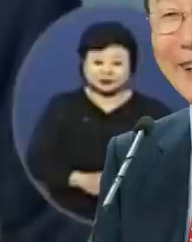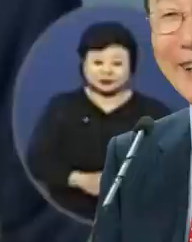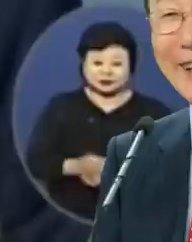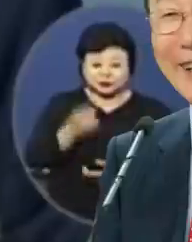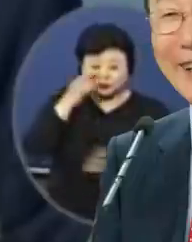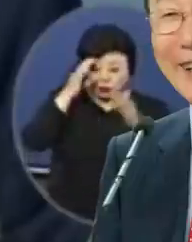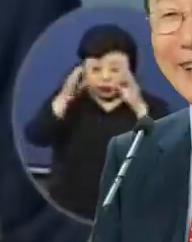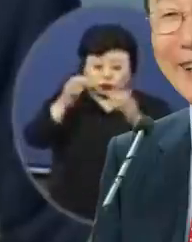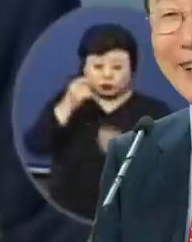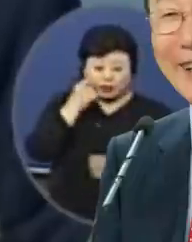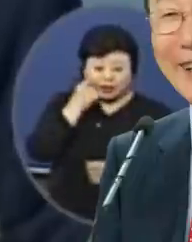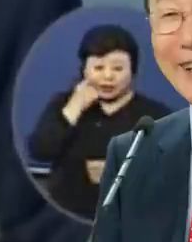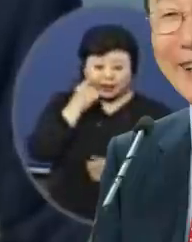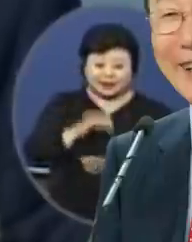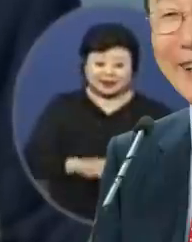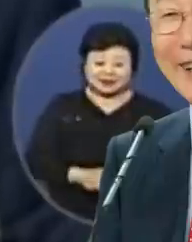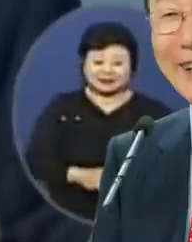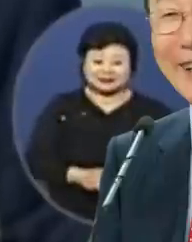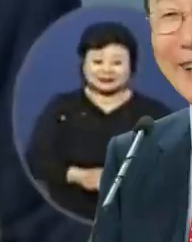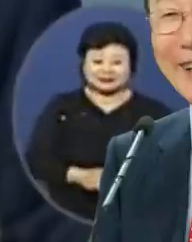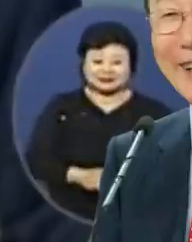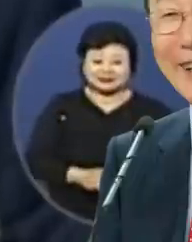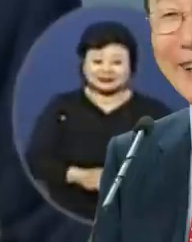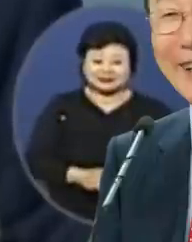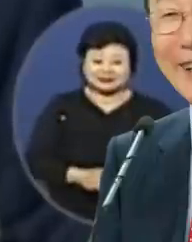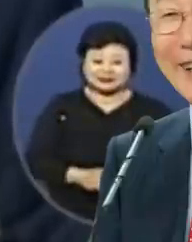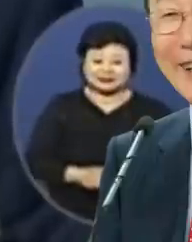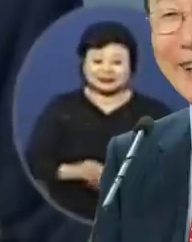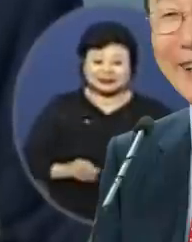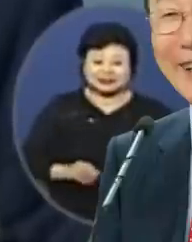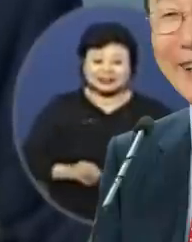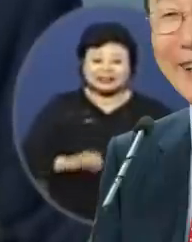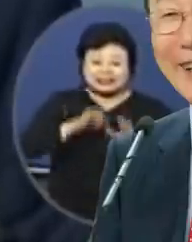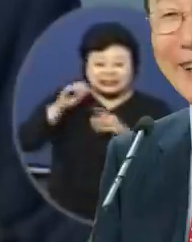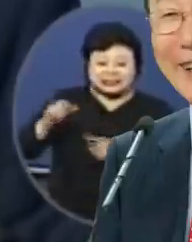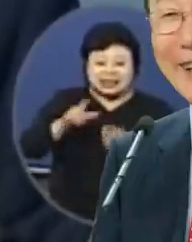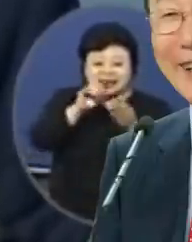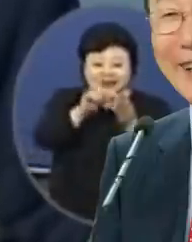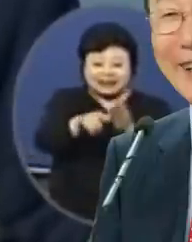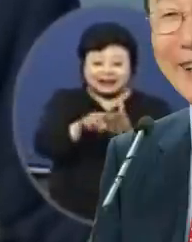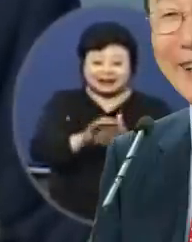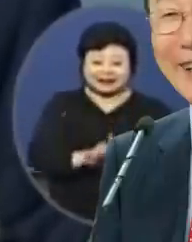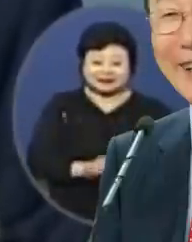눈으로 보지 못했습니다. 우리가 이 세상에 살면서